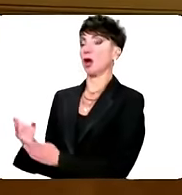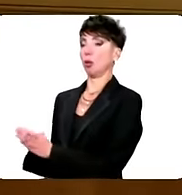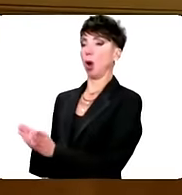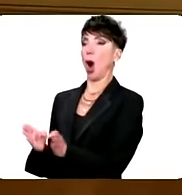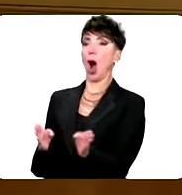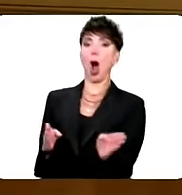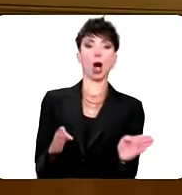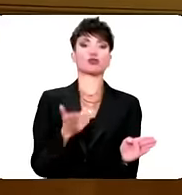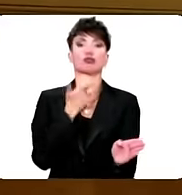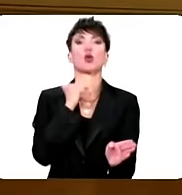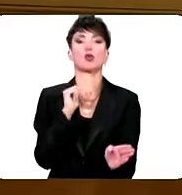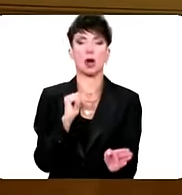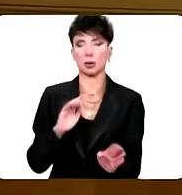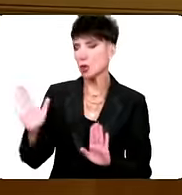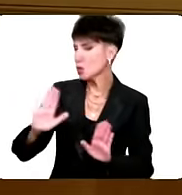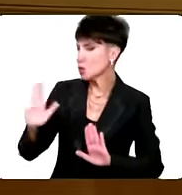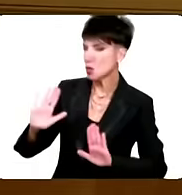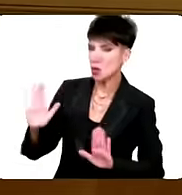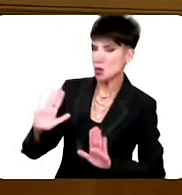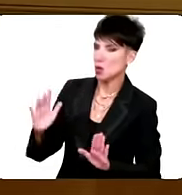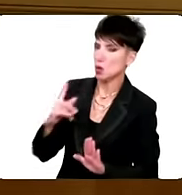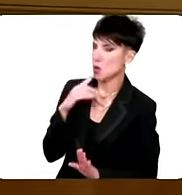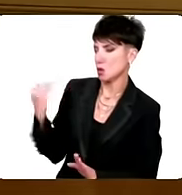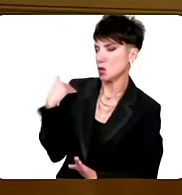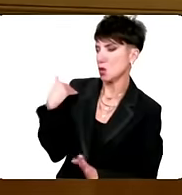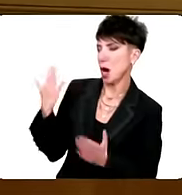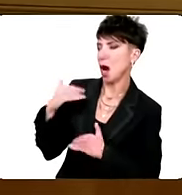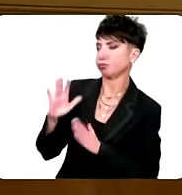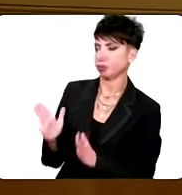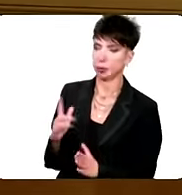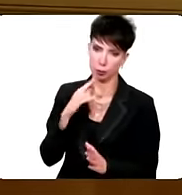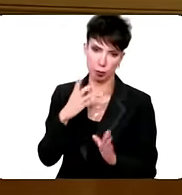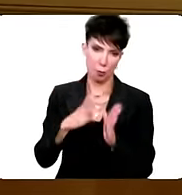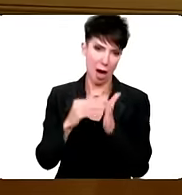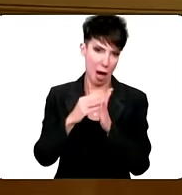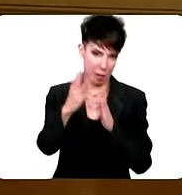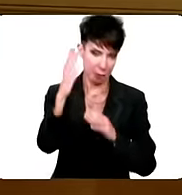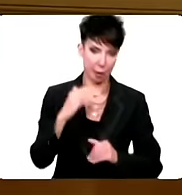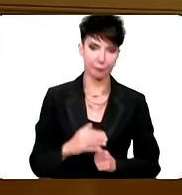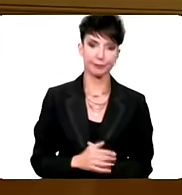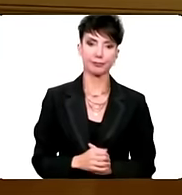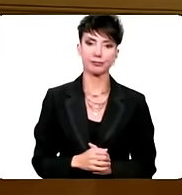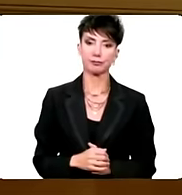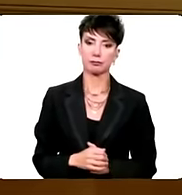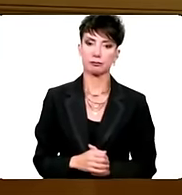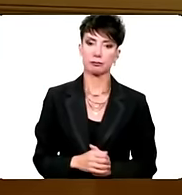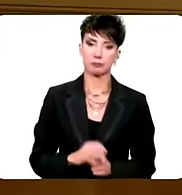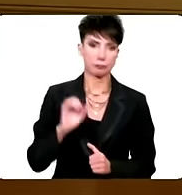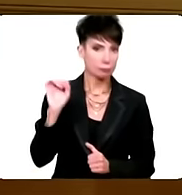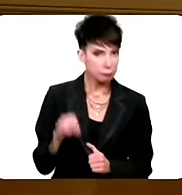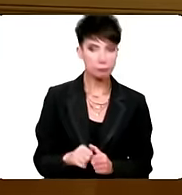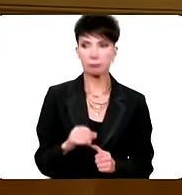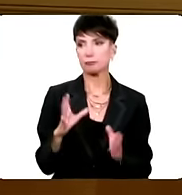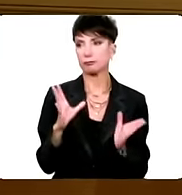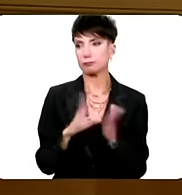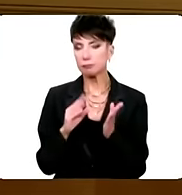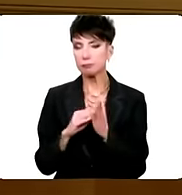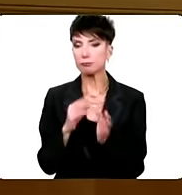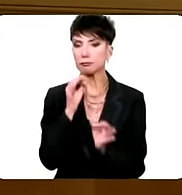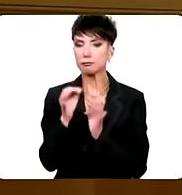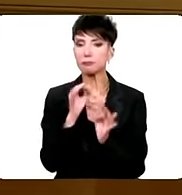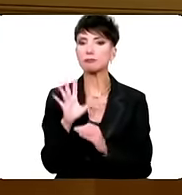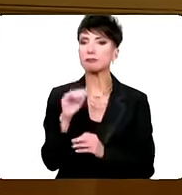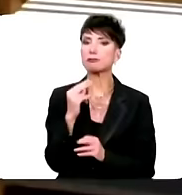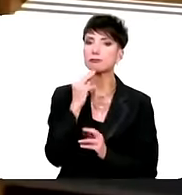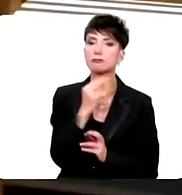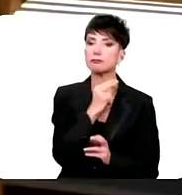πάλι, ξέρετε, να δώσω ένα παράδειγμα. Γιατί ακούσαμε, ας πούμε, πολλά θέματα για το ζήτημα